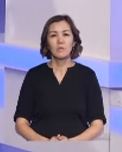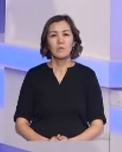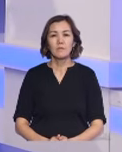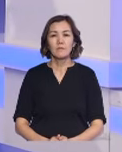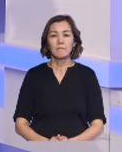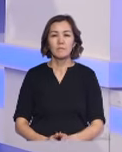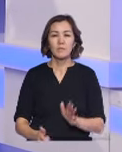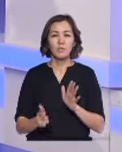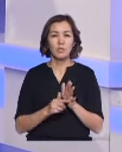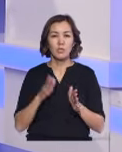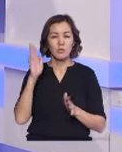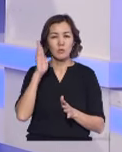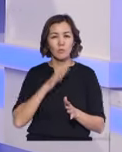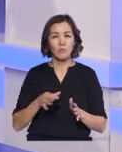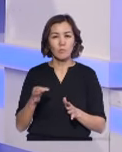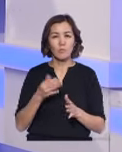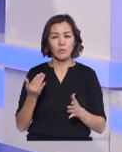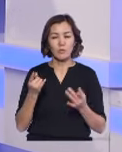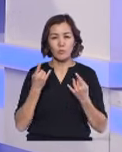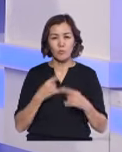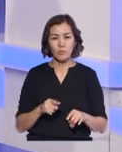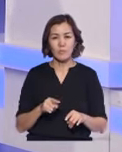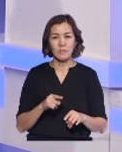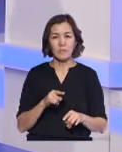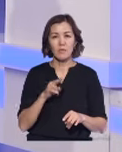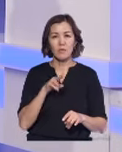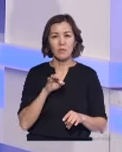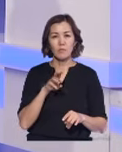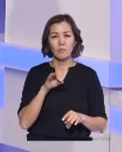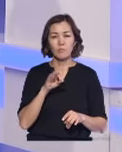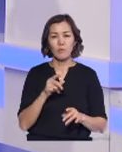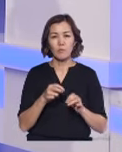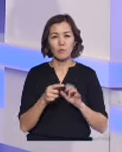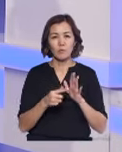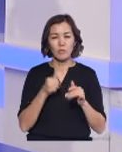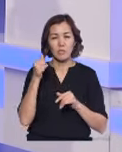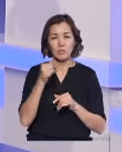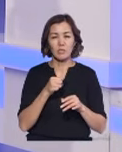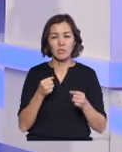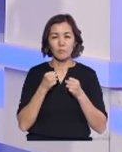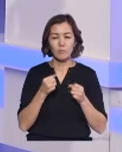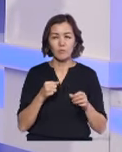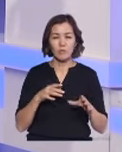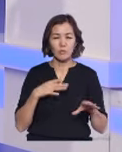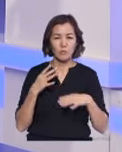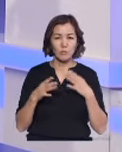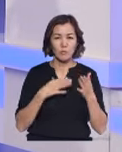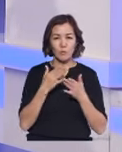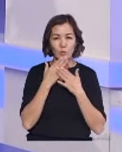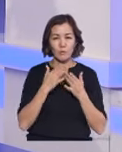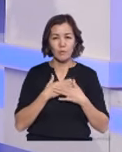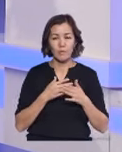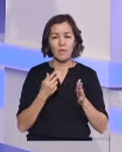Ауруды жүгіріп жеңген марафоншы, Жетісу облысының тумасы Досмұхамбет Төлегенов 17 жылдан бері спортты жанына серік етіп келеді.